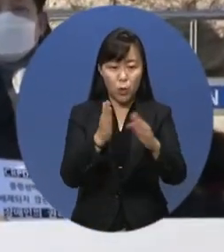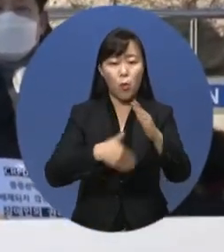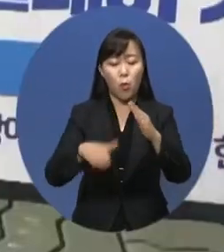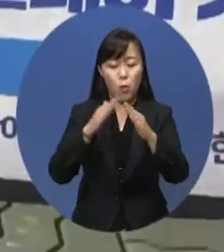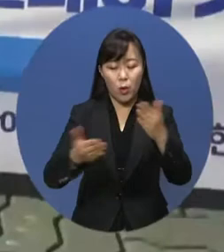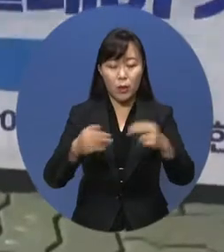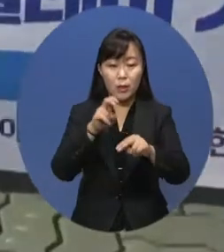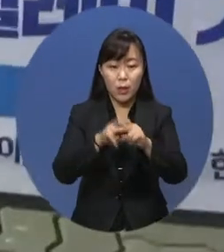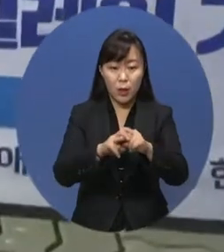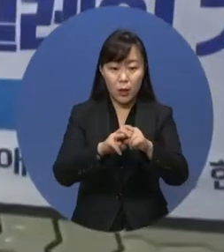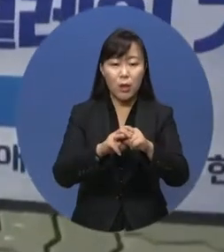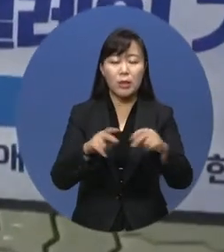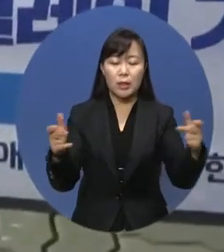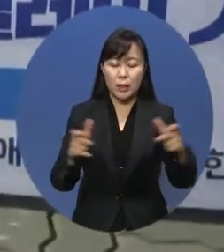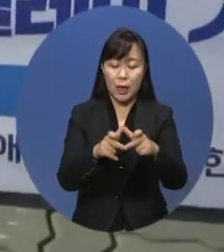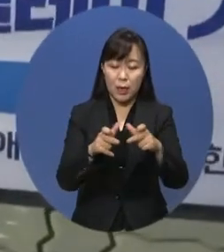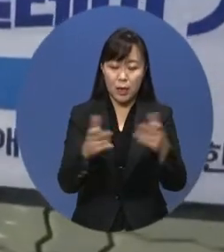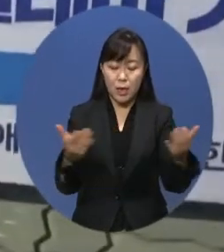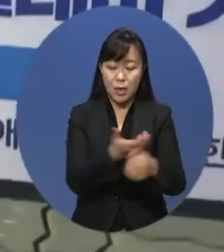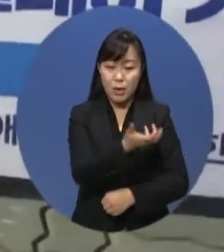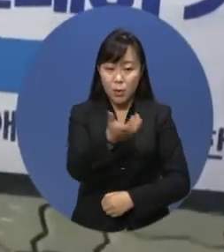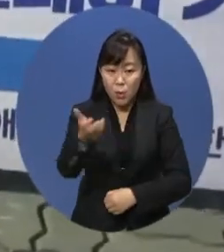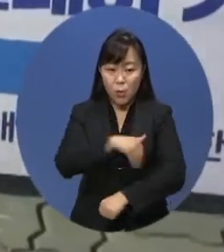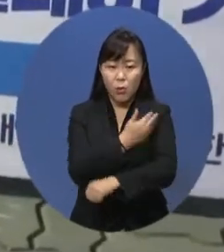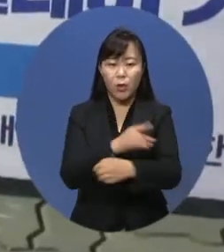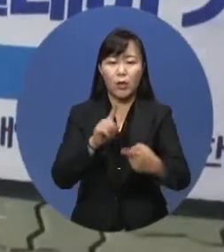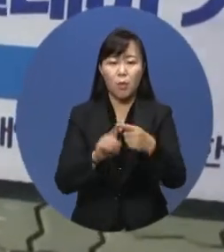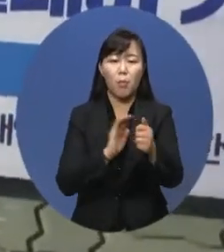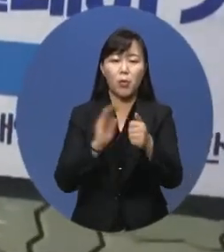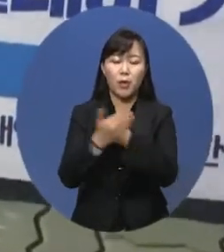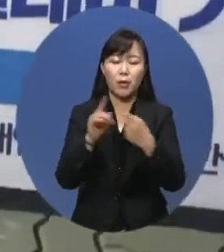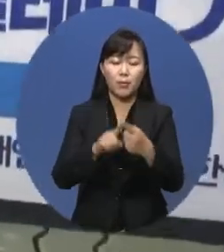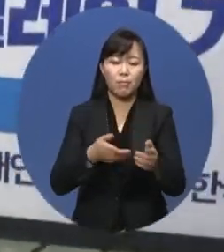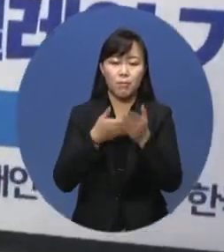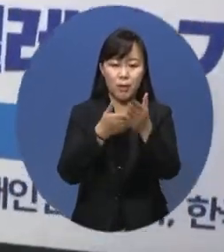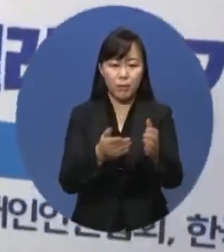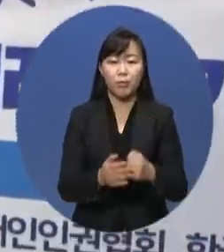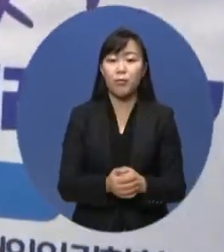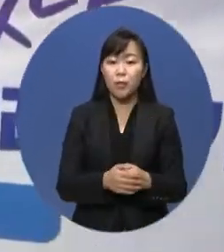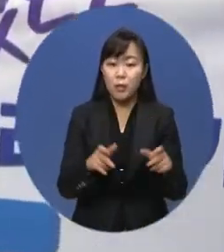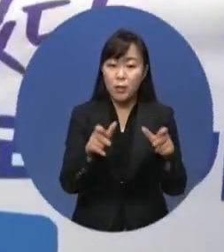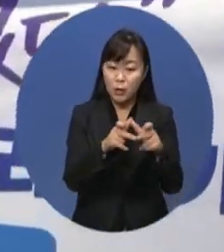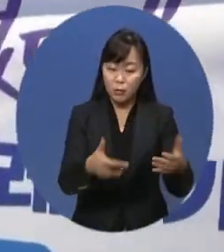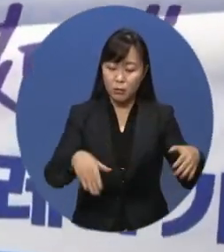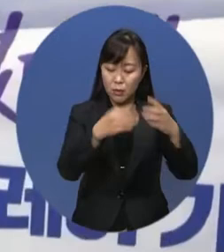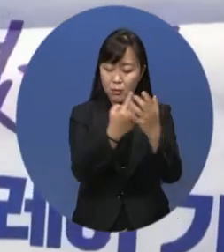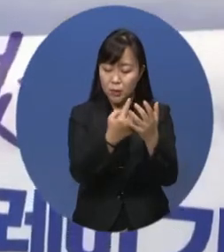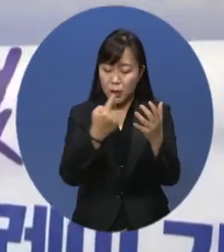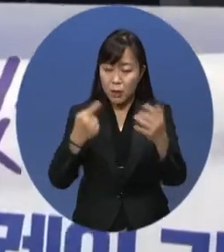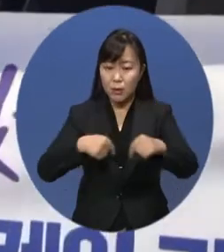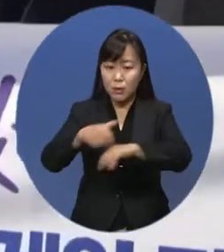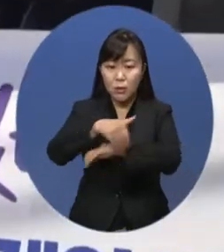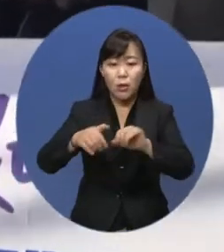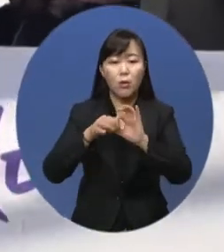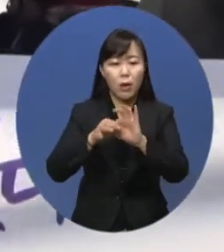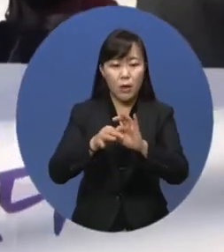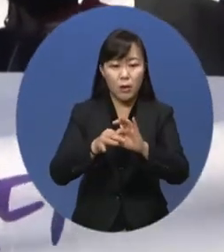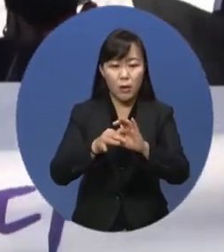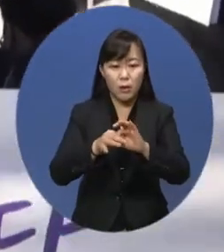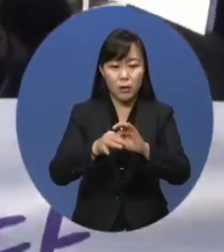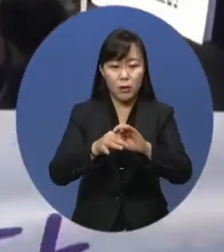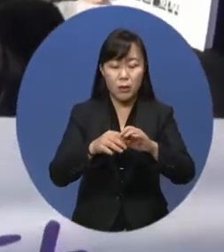공공 일자리 등 장애인 이동권 보장을 촉구했습니다. 장애인들은 탈시설 정책에 관한